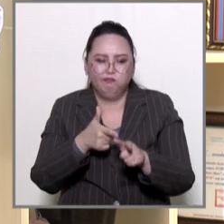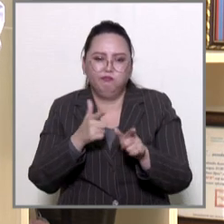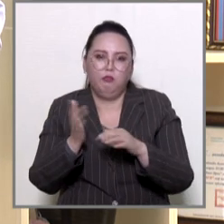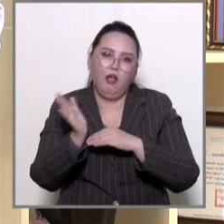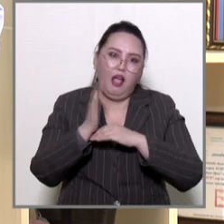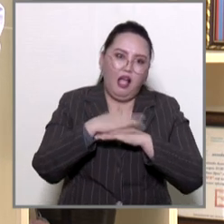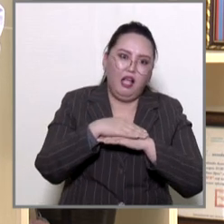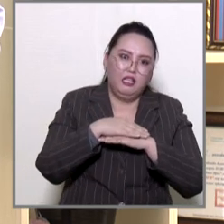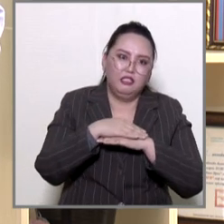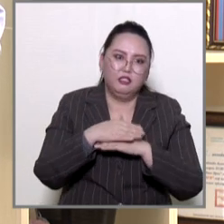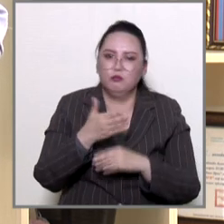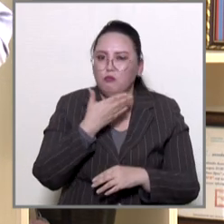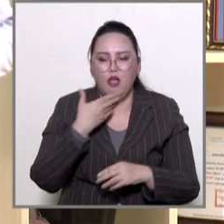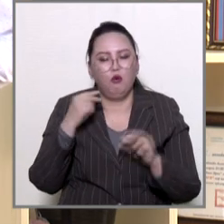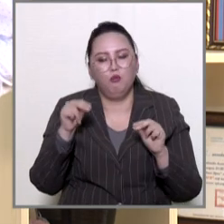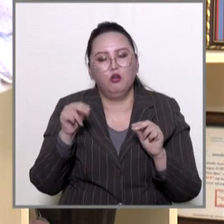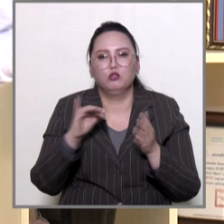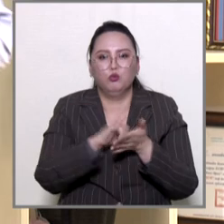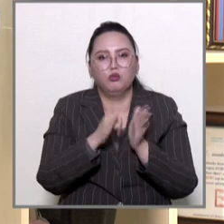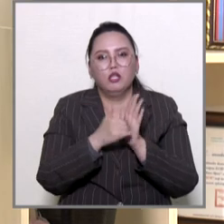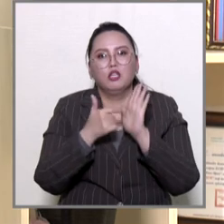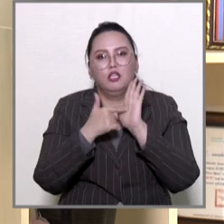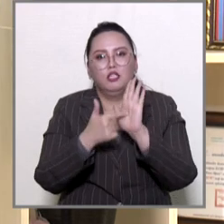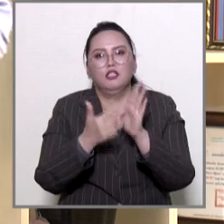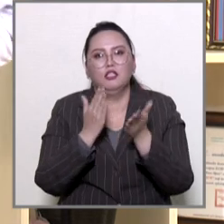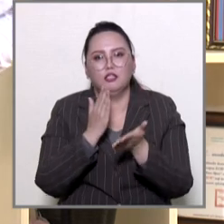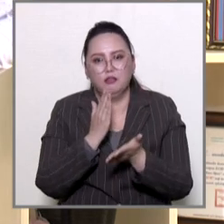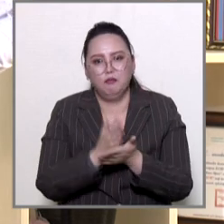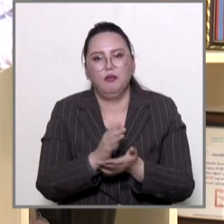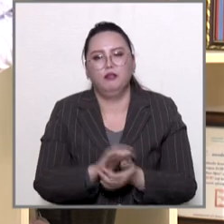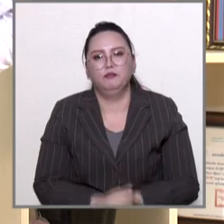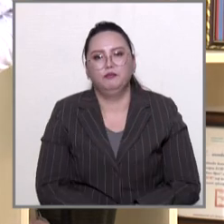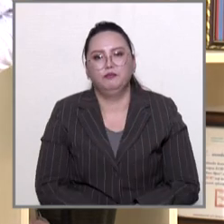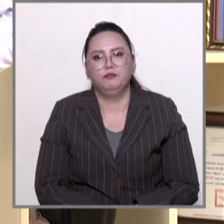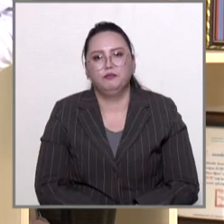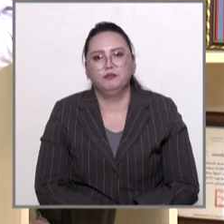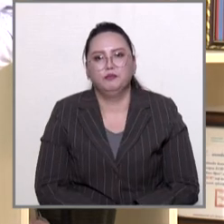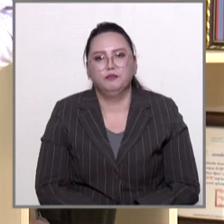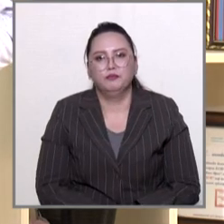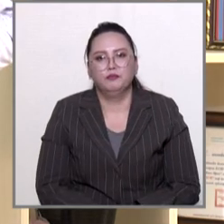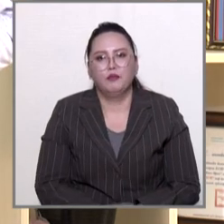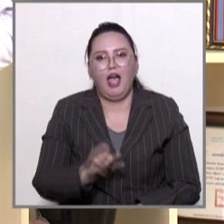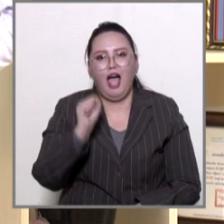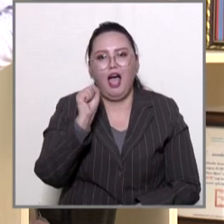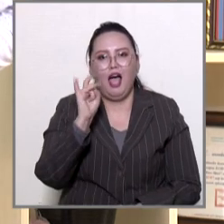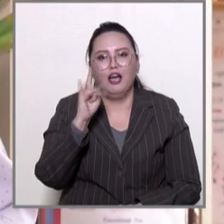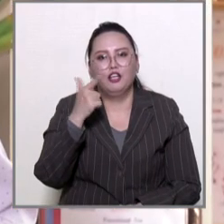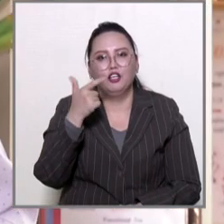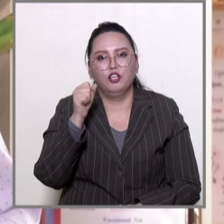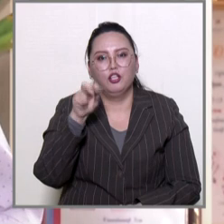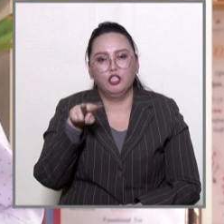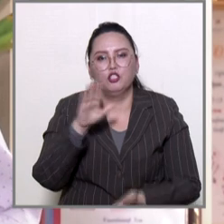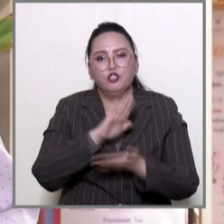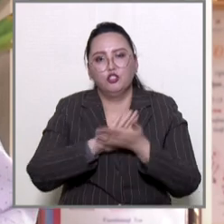байгаа. За, та бүхэн маань үгэн сандаа бас нэгэн үгийг нэмэрлэж авах хэрэгтэй. Энэ маань юу вэ гэхээр аргил гэдэг үг байгаа.